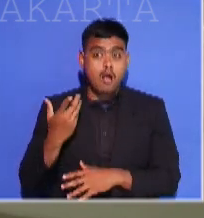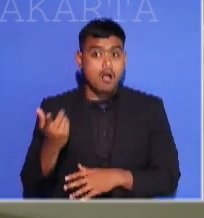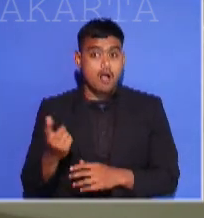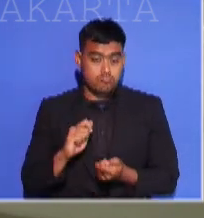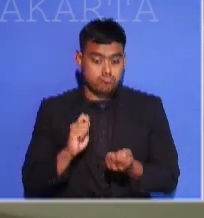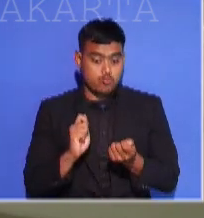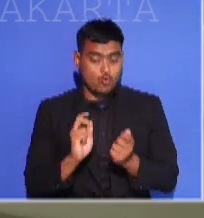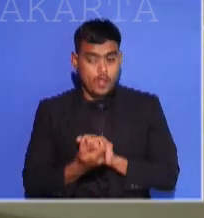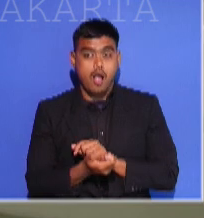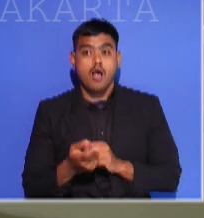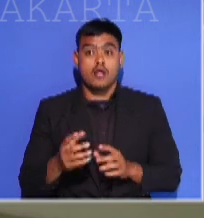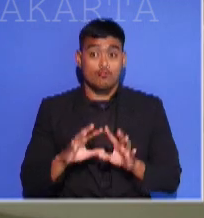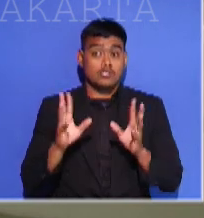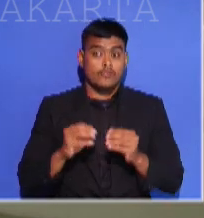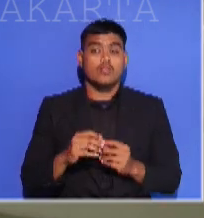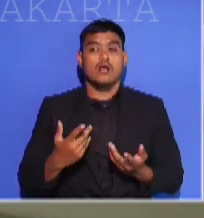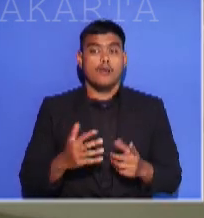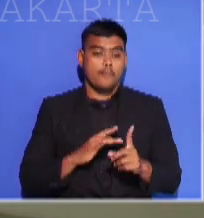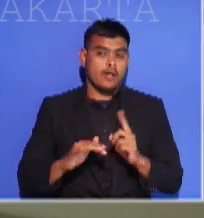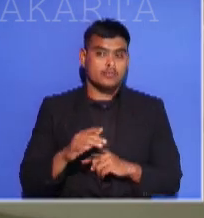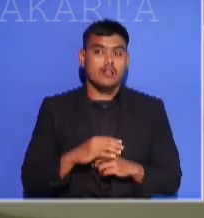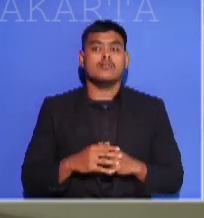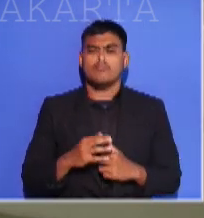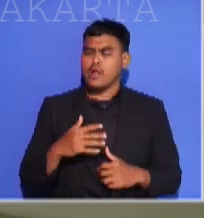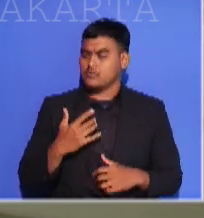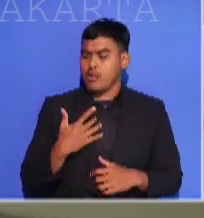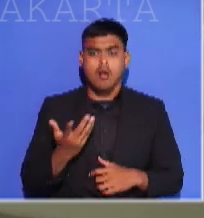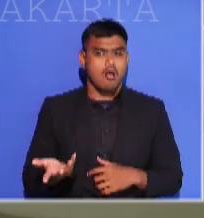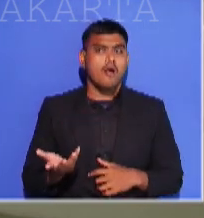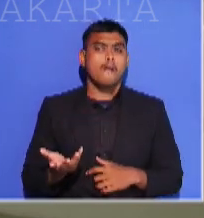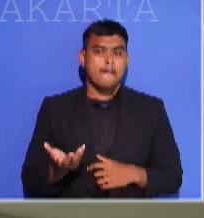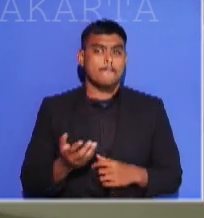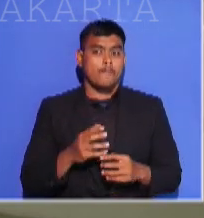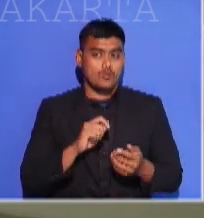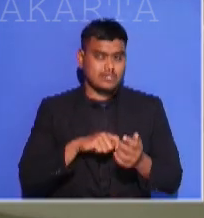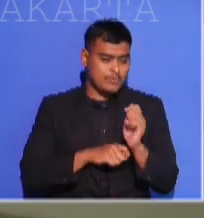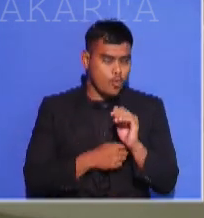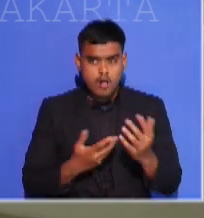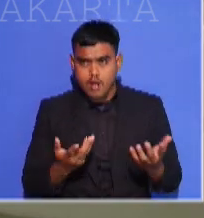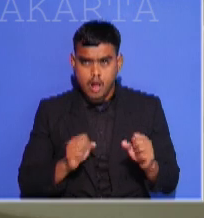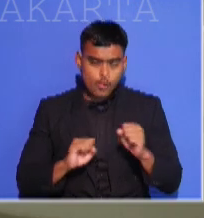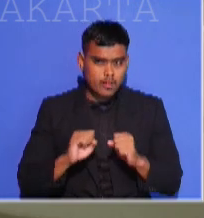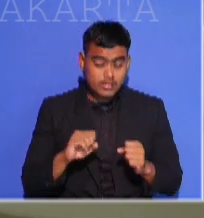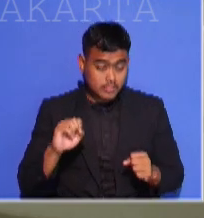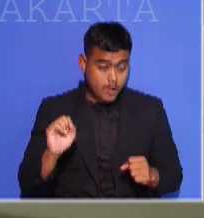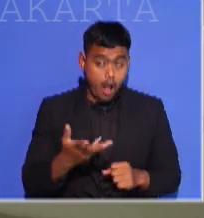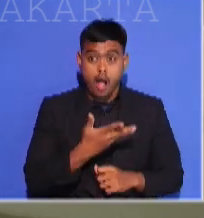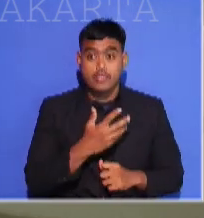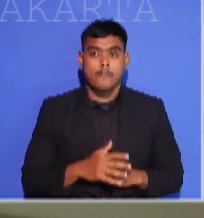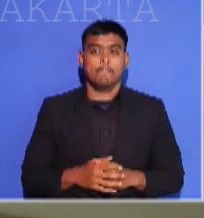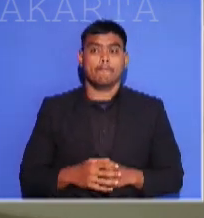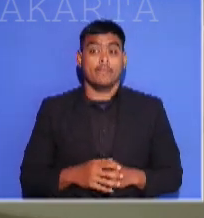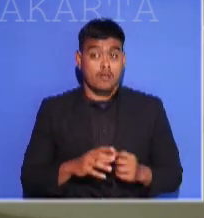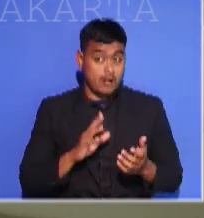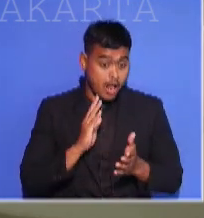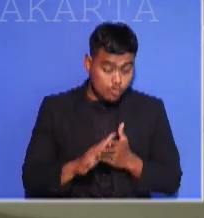ini tentunya harus inklusif masyarakat merasakan manfaatnya pemerintah cepat tanggap juga untuk e meluncurkan